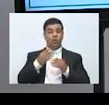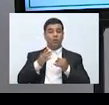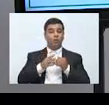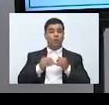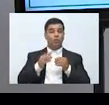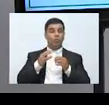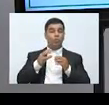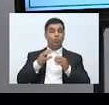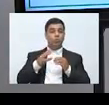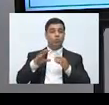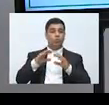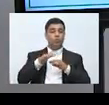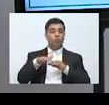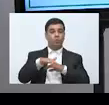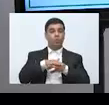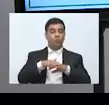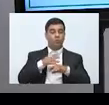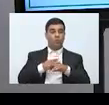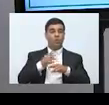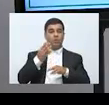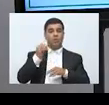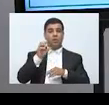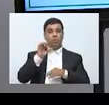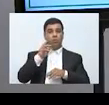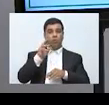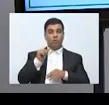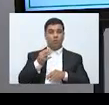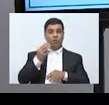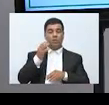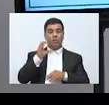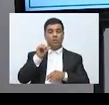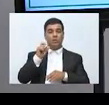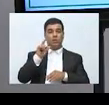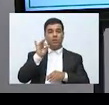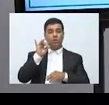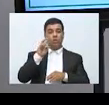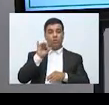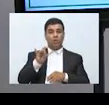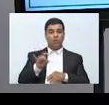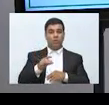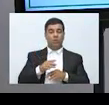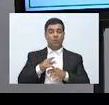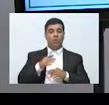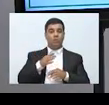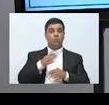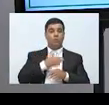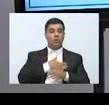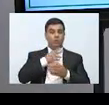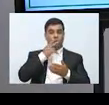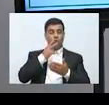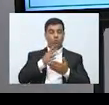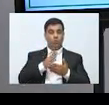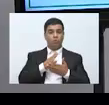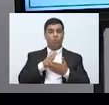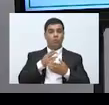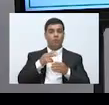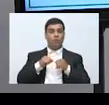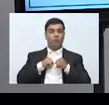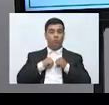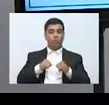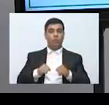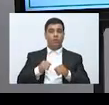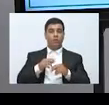tuydim sabrni, shabboda sahrolar, mehrini ko'rdim, qudrat,